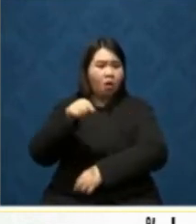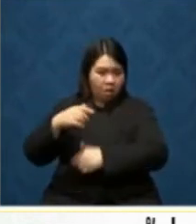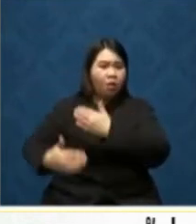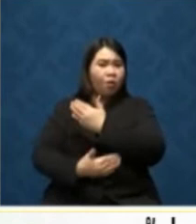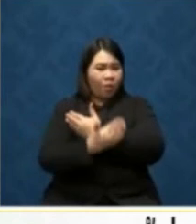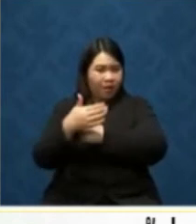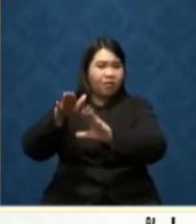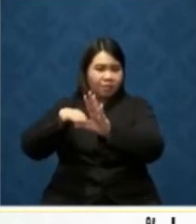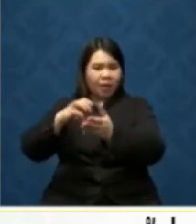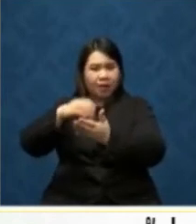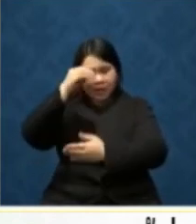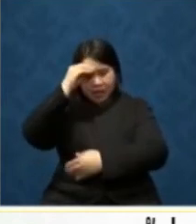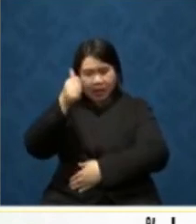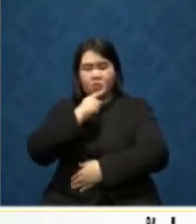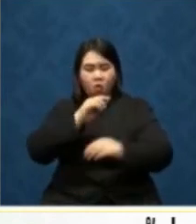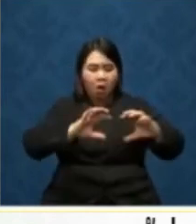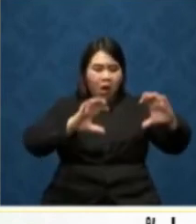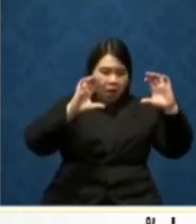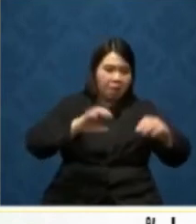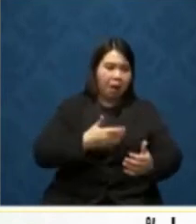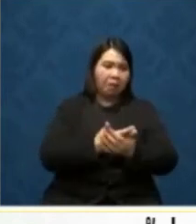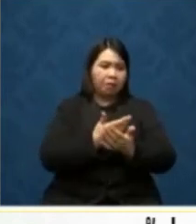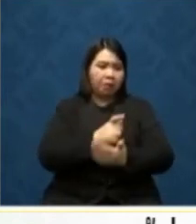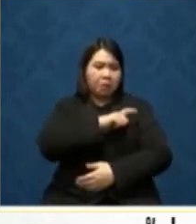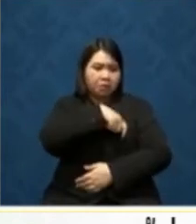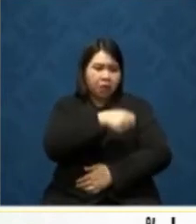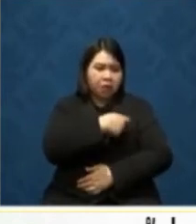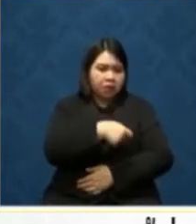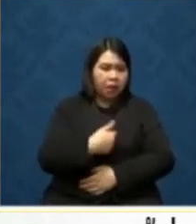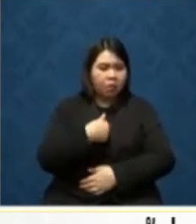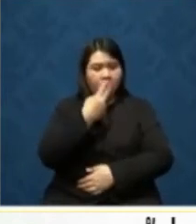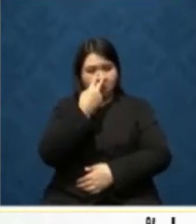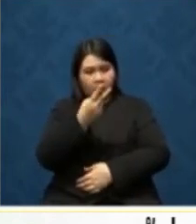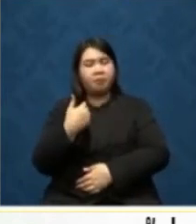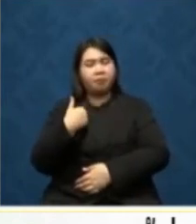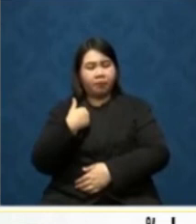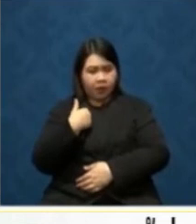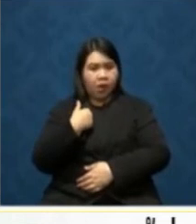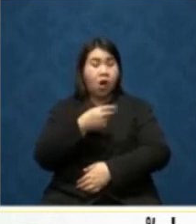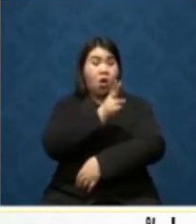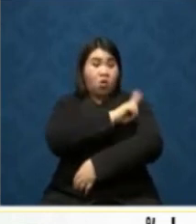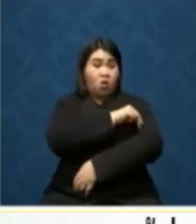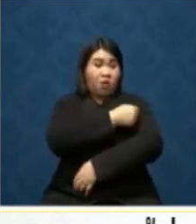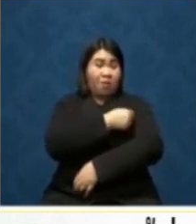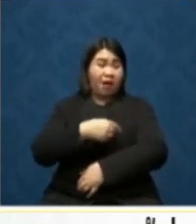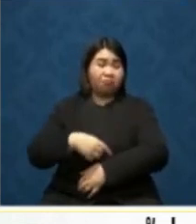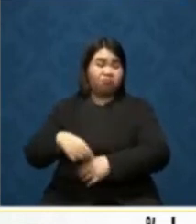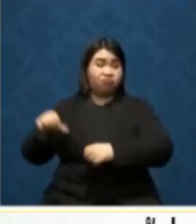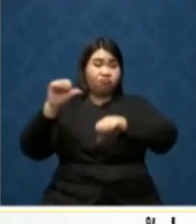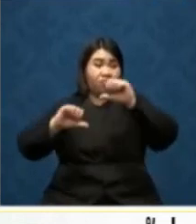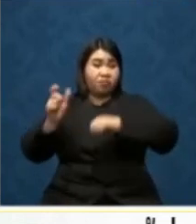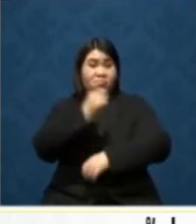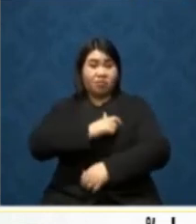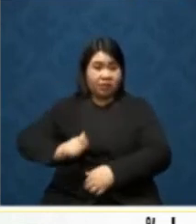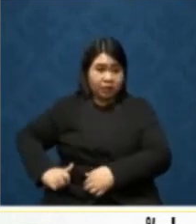ีนแพทยได้เรีนวียศาการแพทย์ได้ เขาก็จะมีโอกาสเข้ามามากกว่า ที่ไปเรีนลด ซ่ต้อง